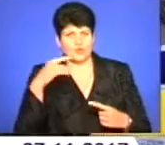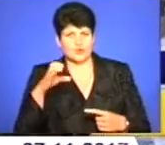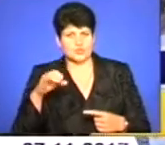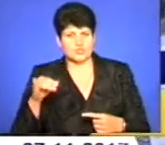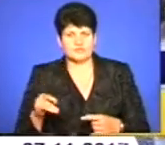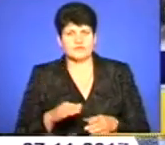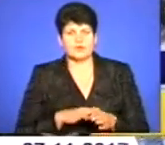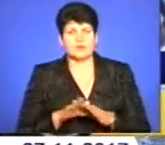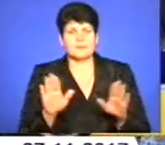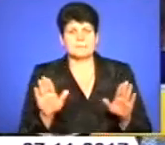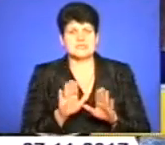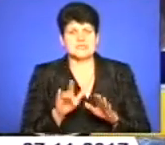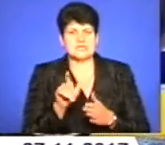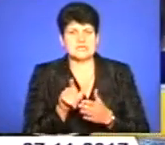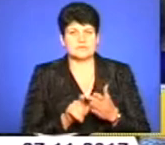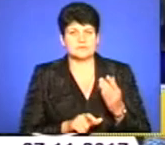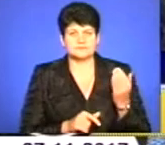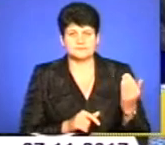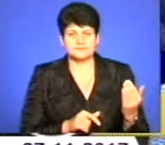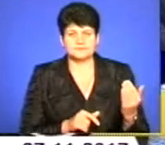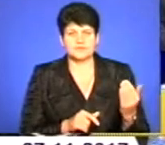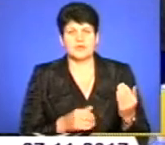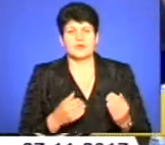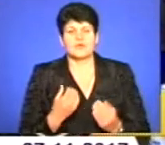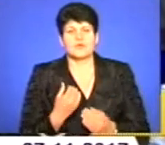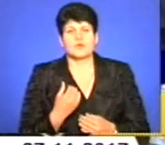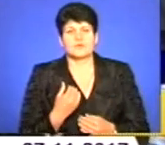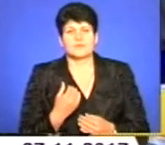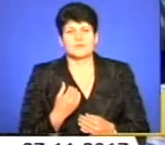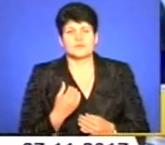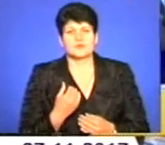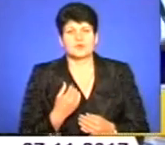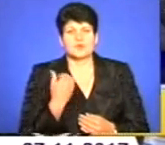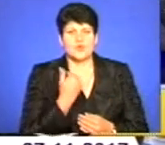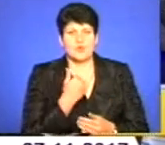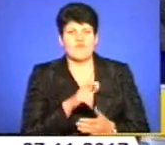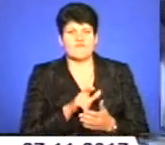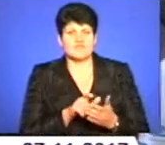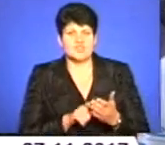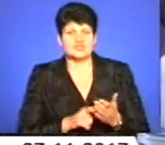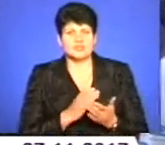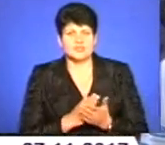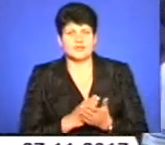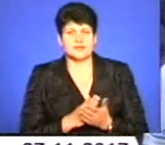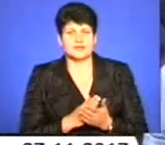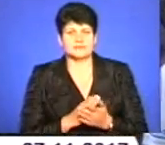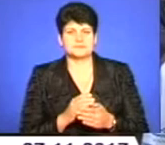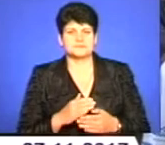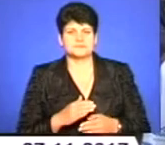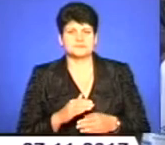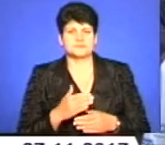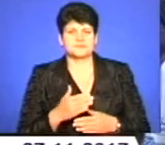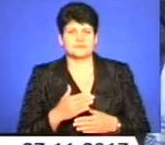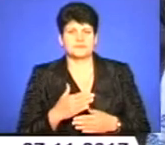подобається виконувати пісні на його слова. На мою думку, його вірші є дуже милозвучні, дуже